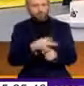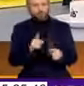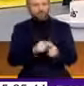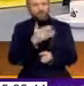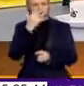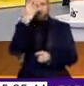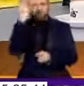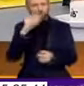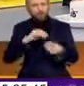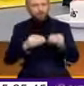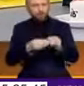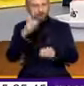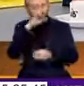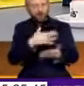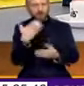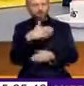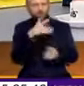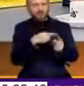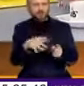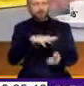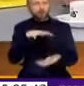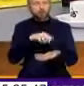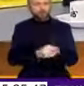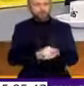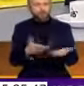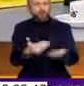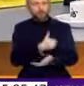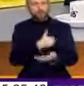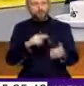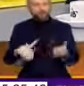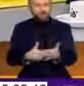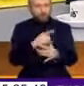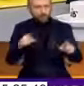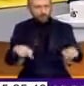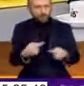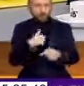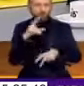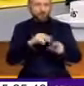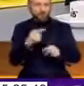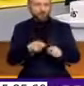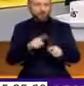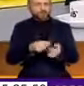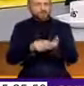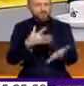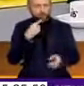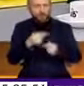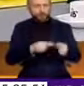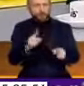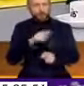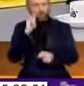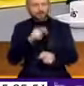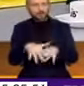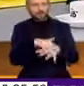філософська проблема, але в країні, яка століттями була окупована, яка хоче відновитися, ми вважаємо, що ці цінності традиційні, які українське